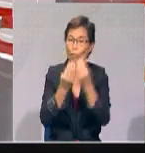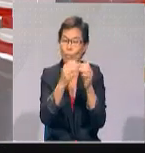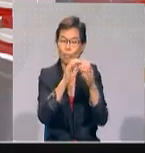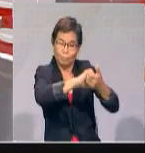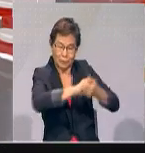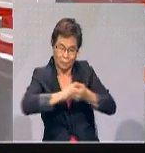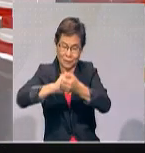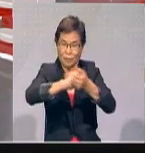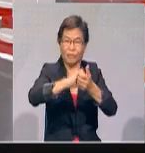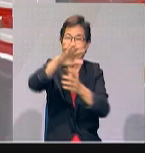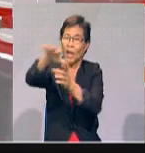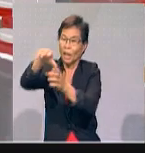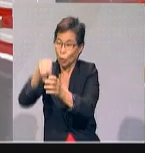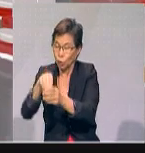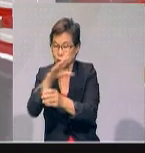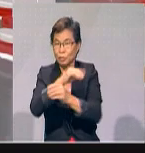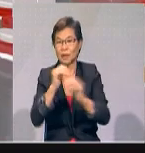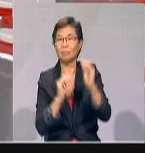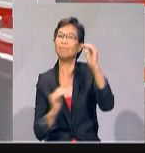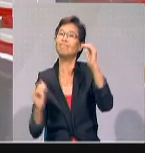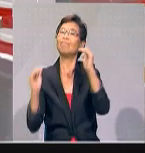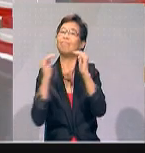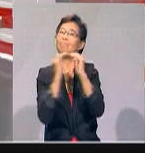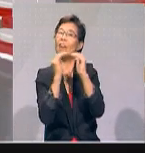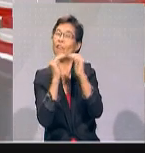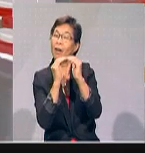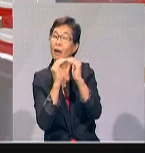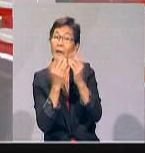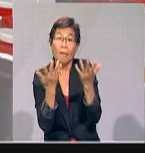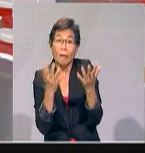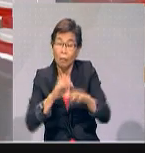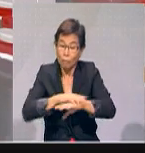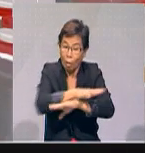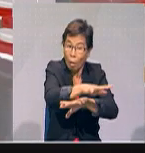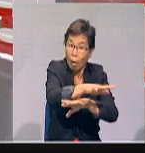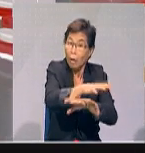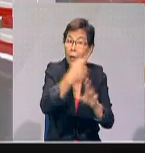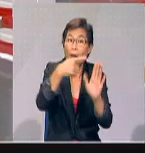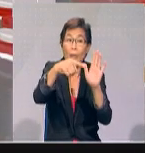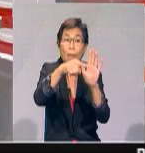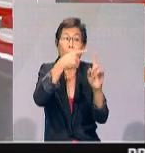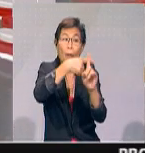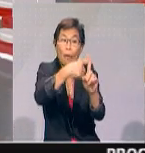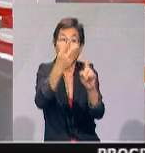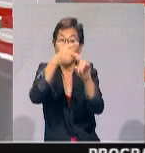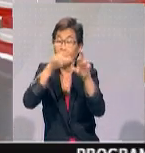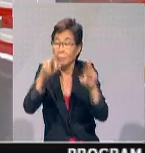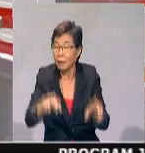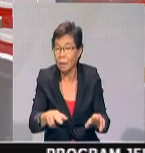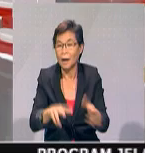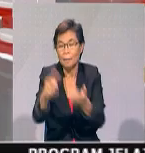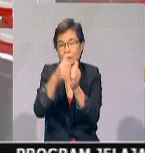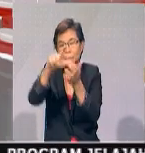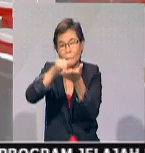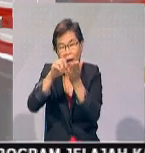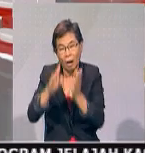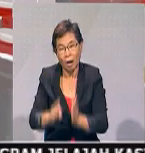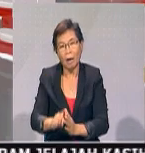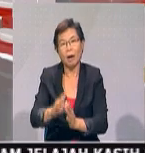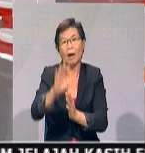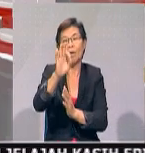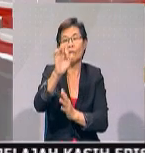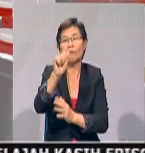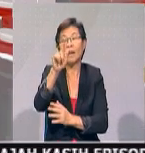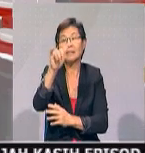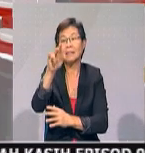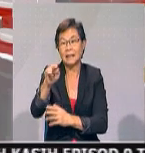bersatu, inklusif dan seksama. Bagaimana impaknya kepada rakyat? Kita bersama wartawan Asni Fatin Anwar. Fatin?